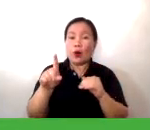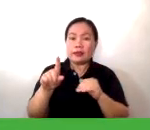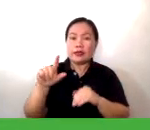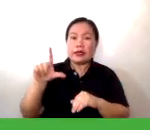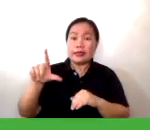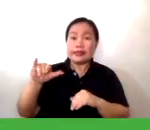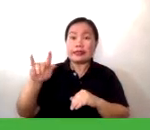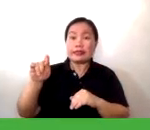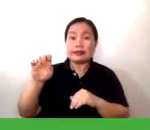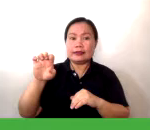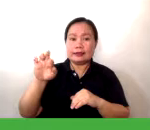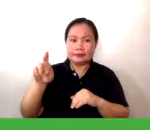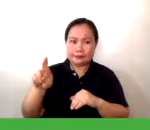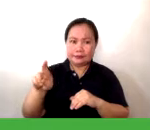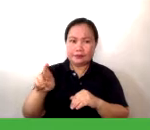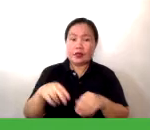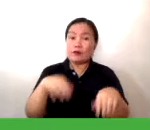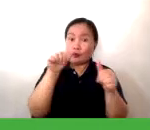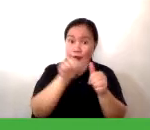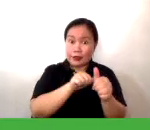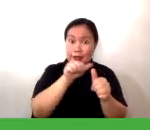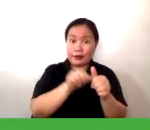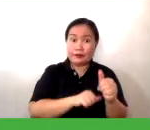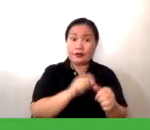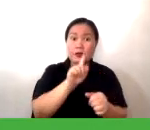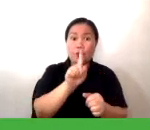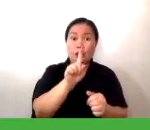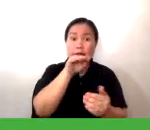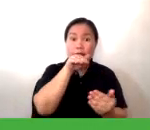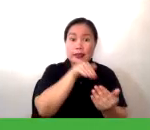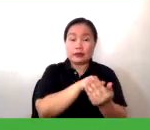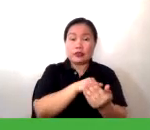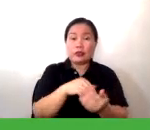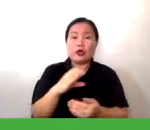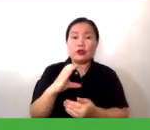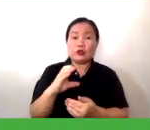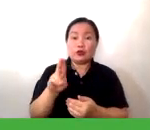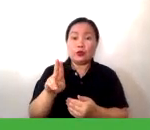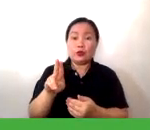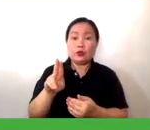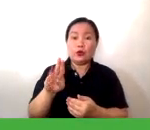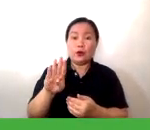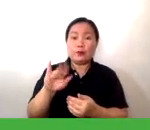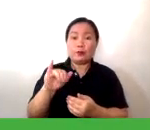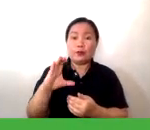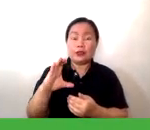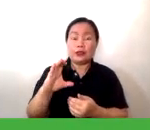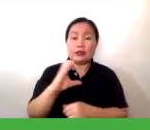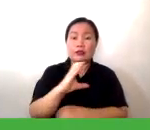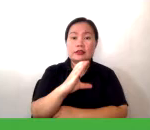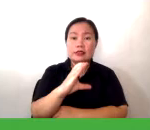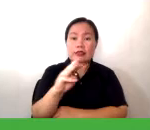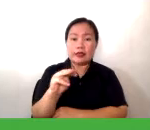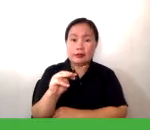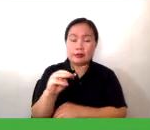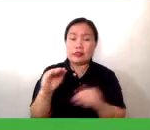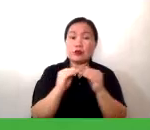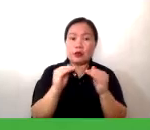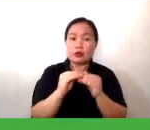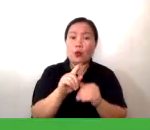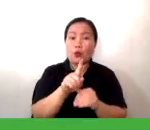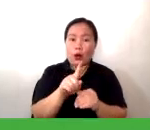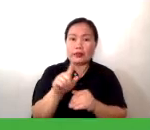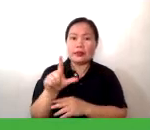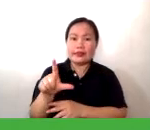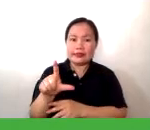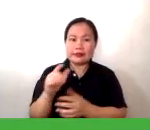1 liter. So, tatandaan po na for every 1,000 cubic centimeters, that is equal to 1 liter.